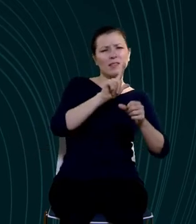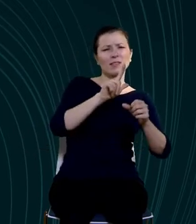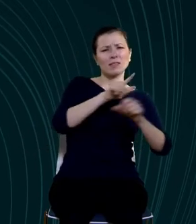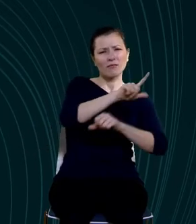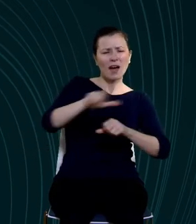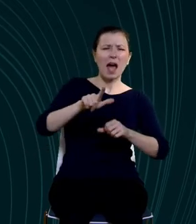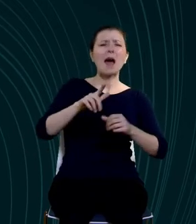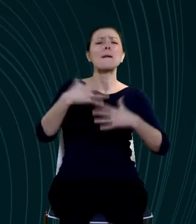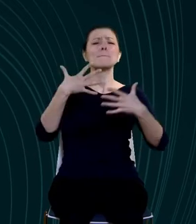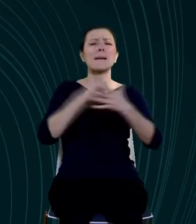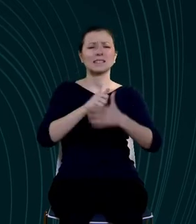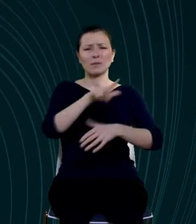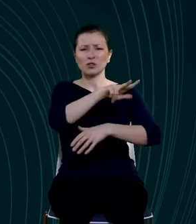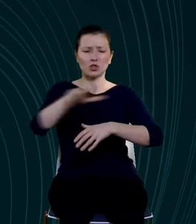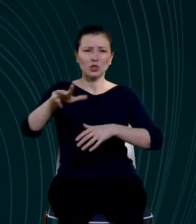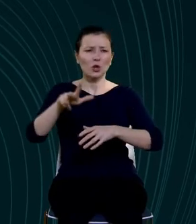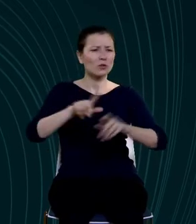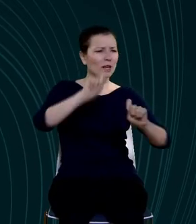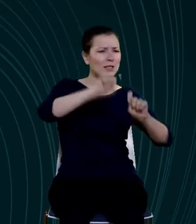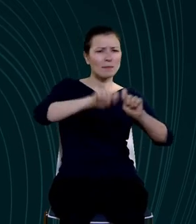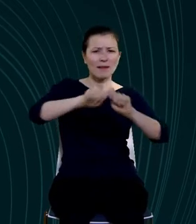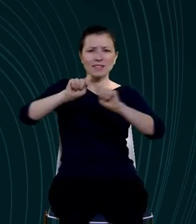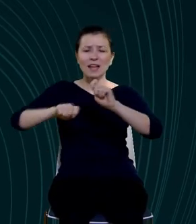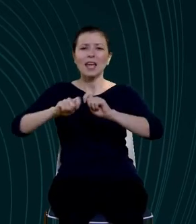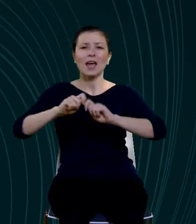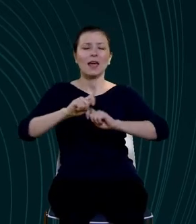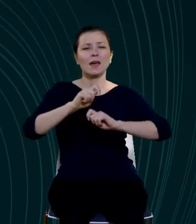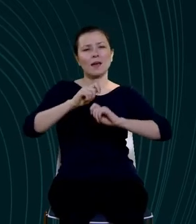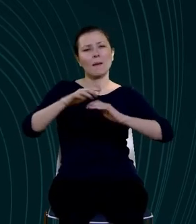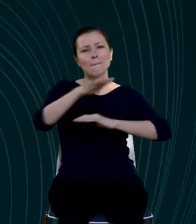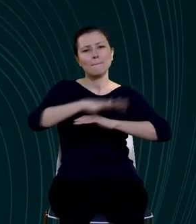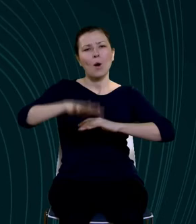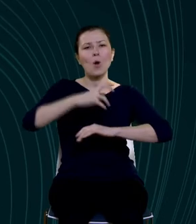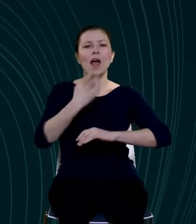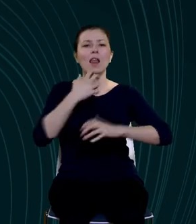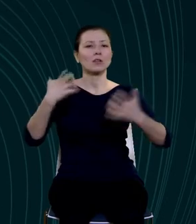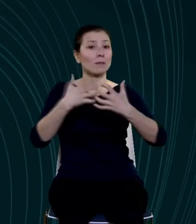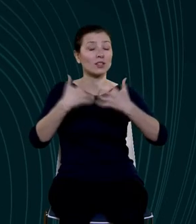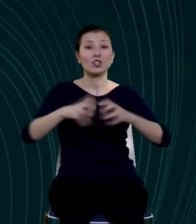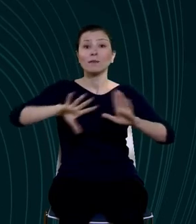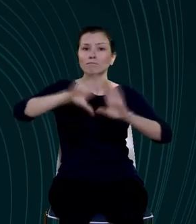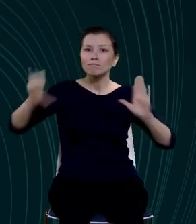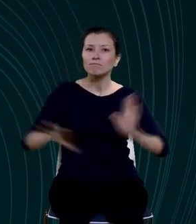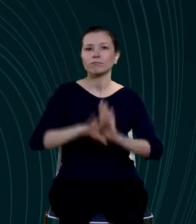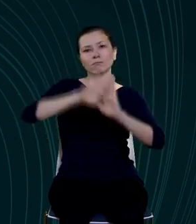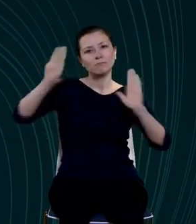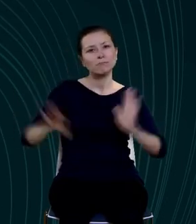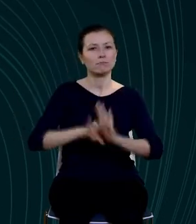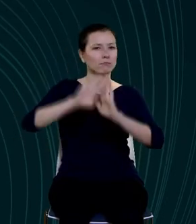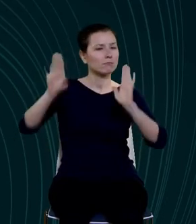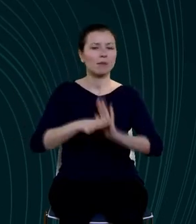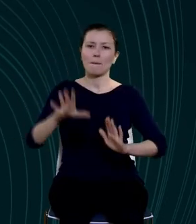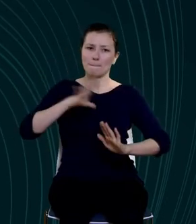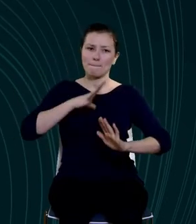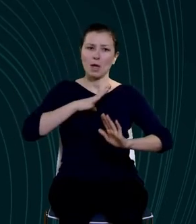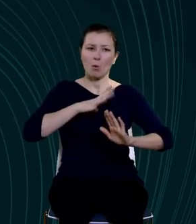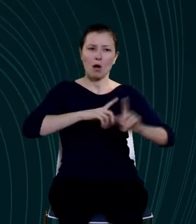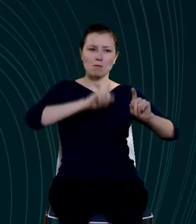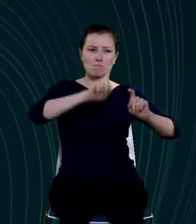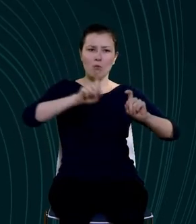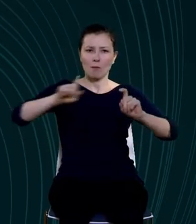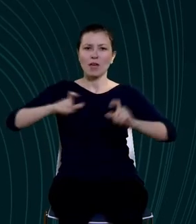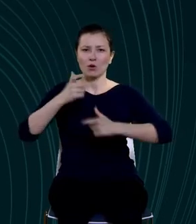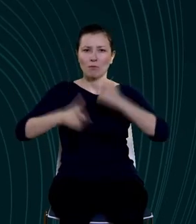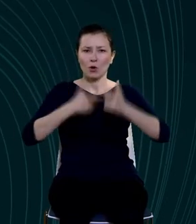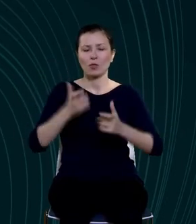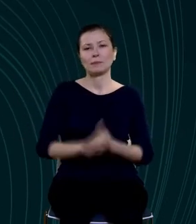tygodnie rejestracji pola elektromagnetycznego w sposób nieprzerwany przez 24 godziny na